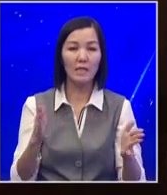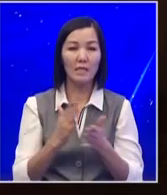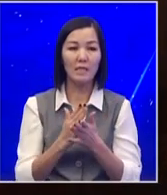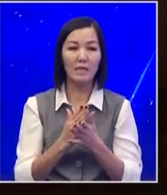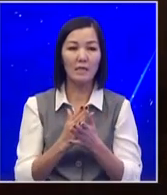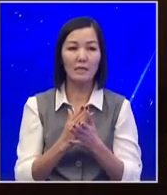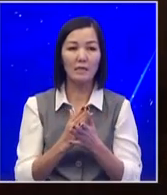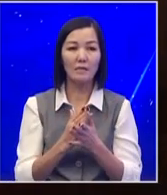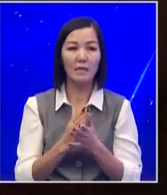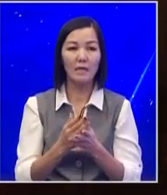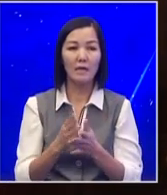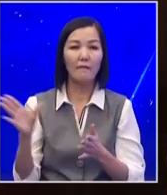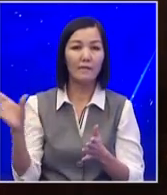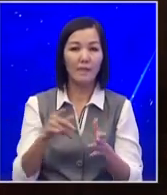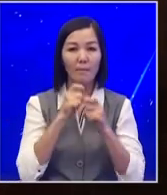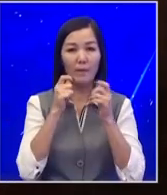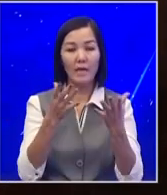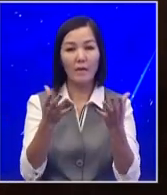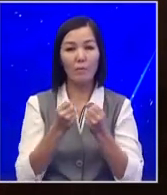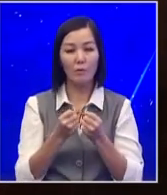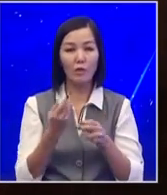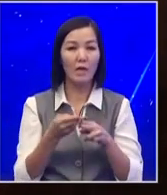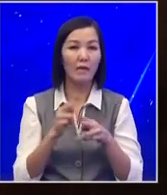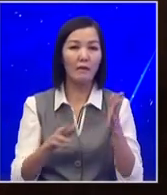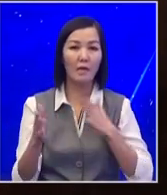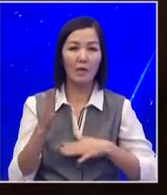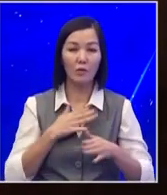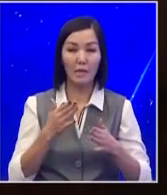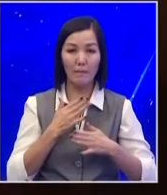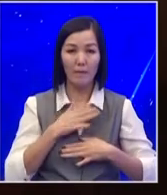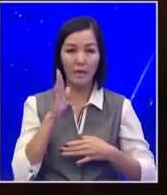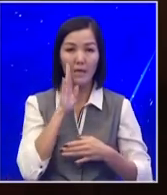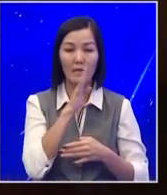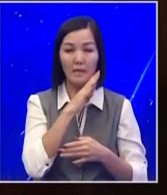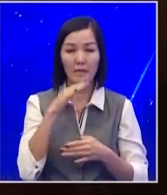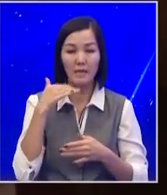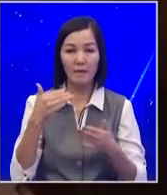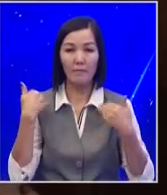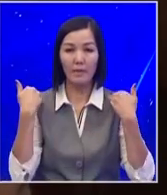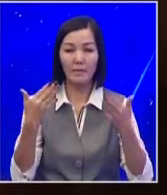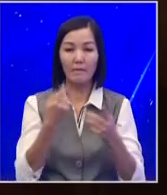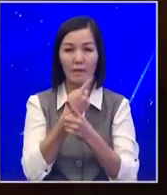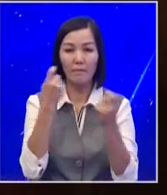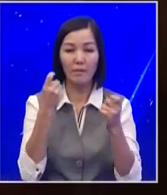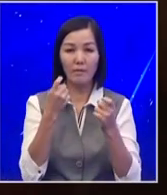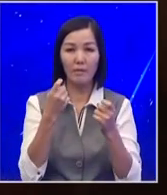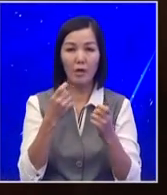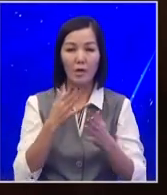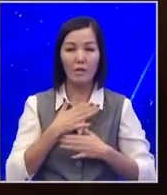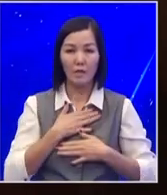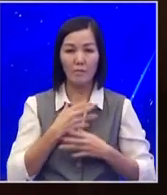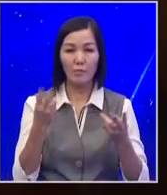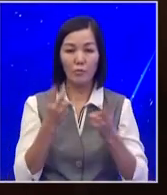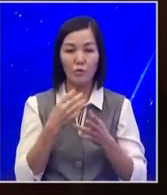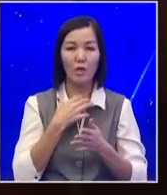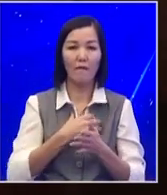один из них не остался без подарка. Когда дети радуются, радуемся и мы. А также представленная информация на брошюре будет нам служить